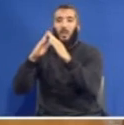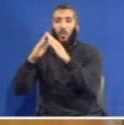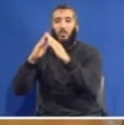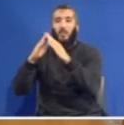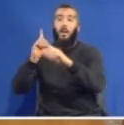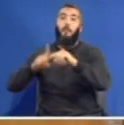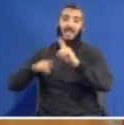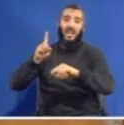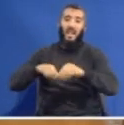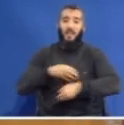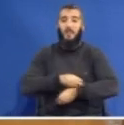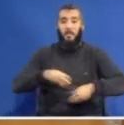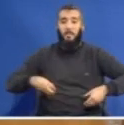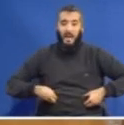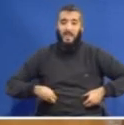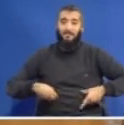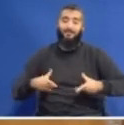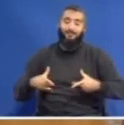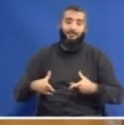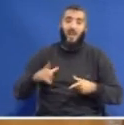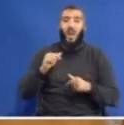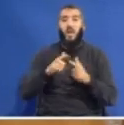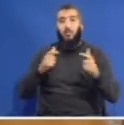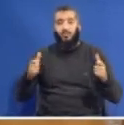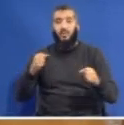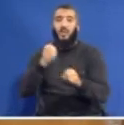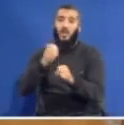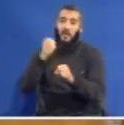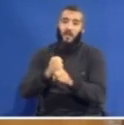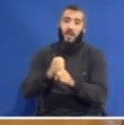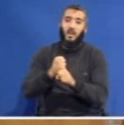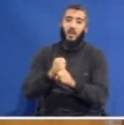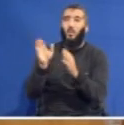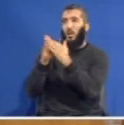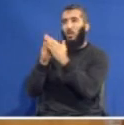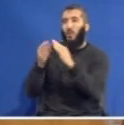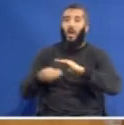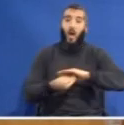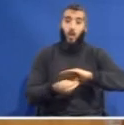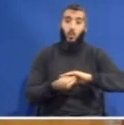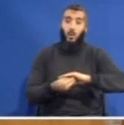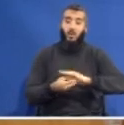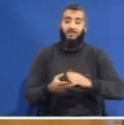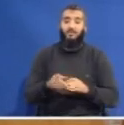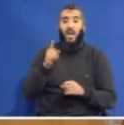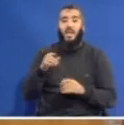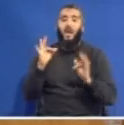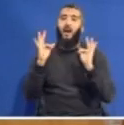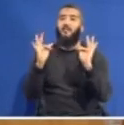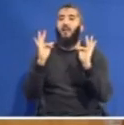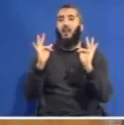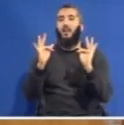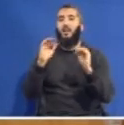نتاع بلدية ولا مش نتاع بلدية وعمال البلدية يطلبوا من رشوة وما إلى ذلك هذه المسألة تحتاج